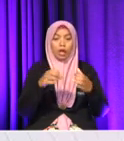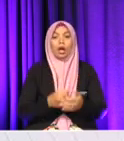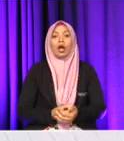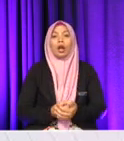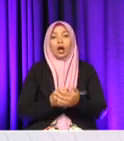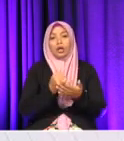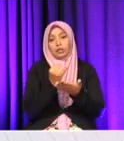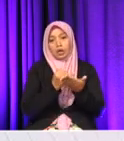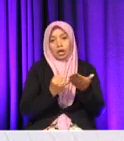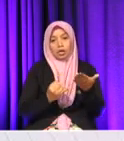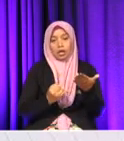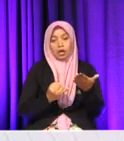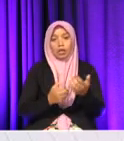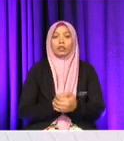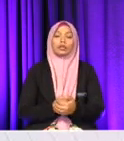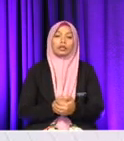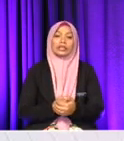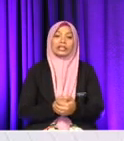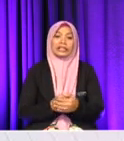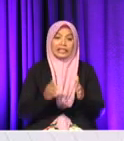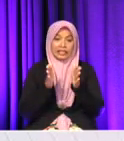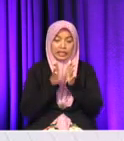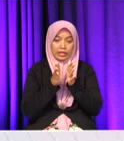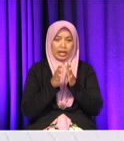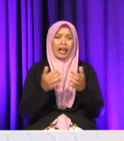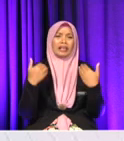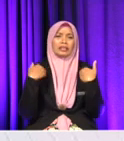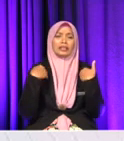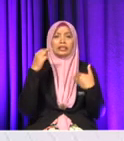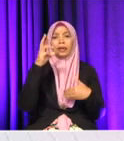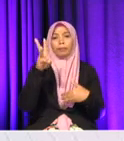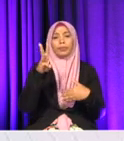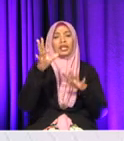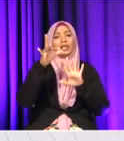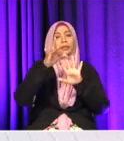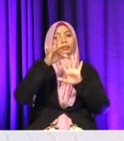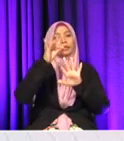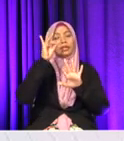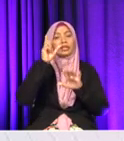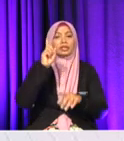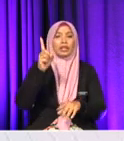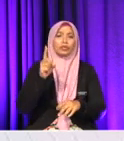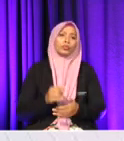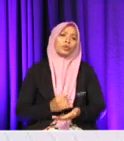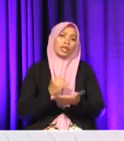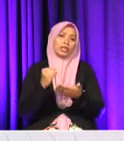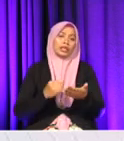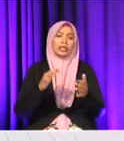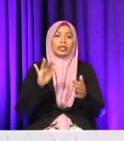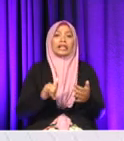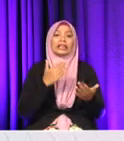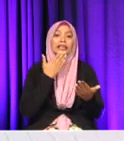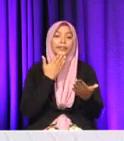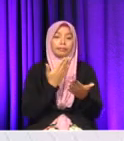di dalam contoh itu saya berikan 6 lah karena yang kecil jadi kita pilih yang kita rasakan terbaik